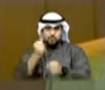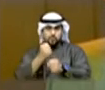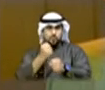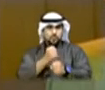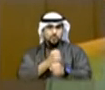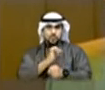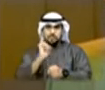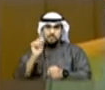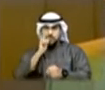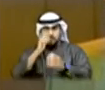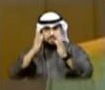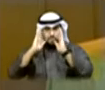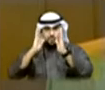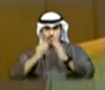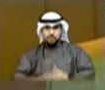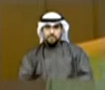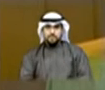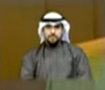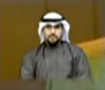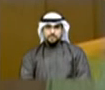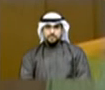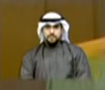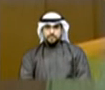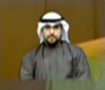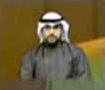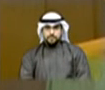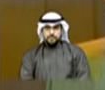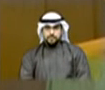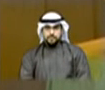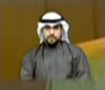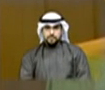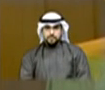للولايات المتحدة. داليا الكومي، تلفزيون دولة الكويت، واشنطن.